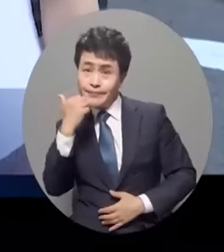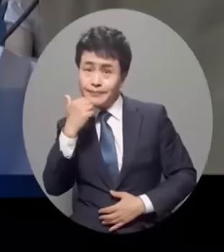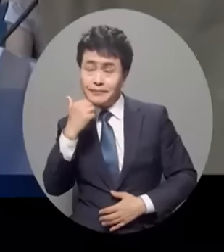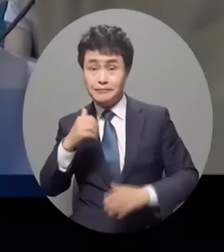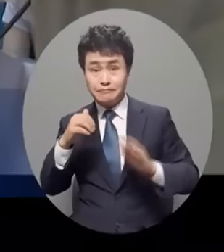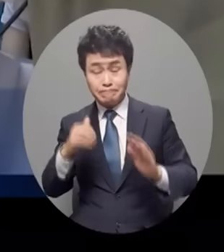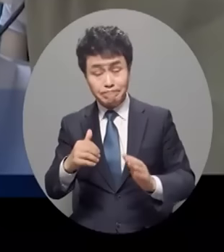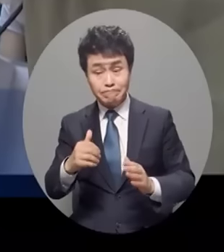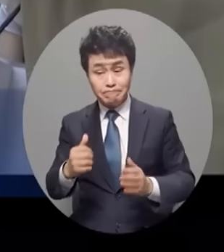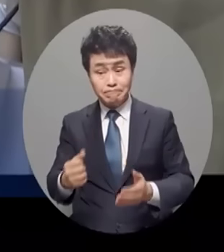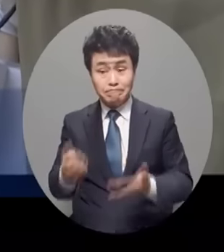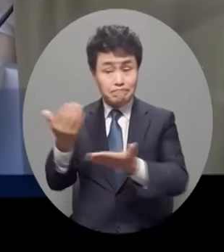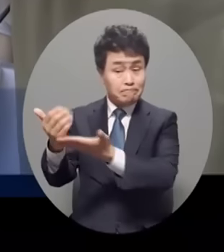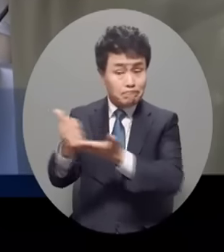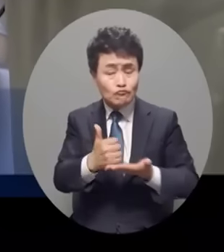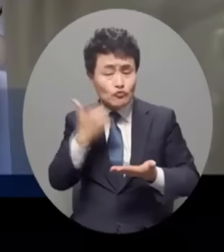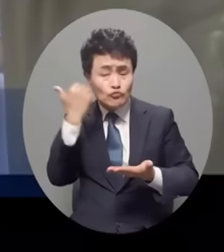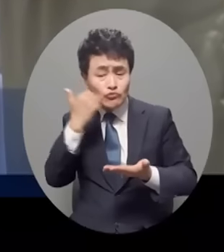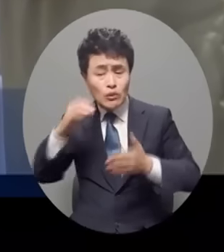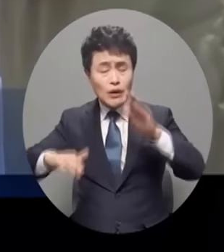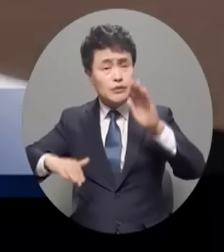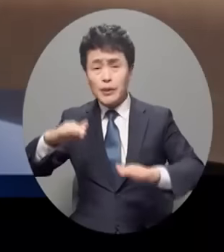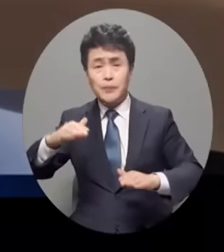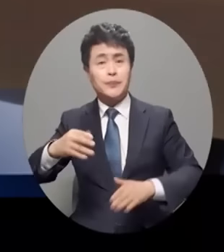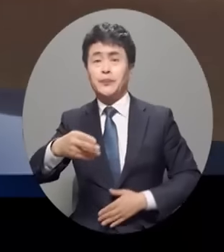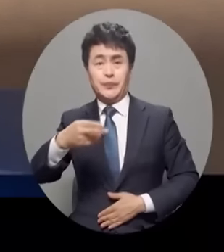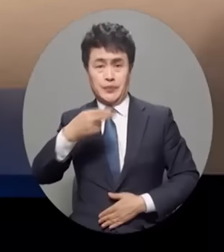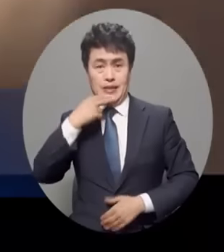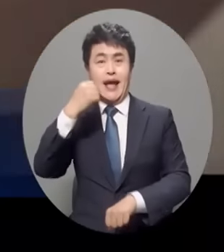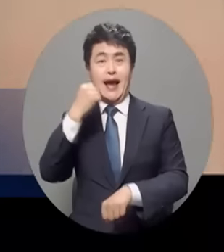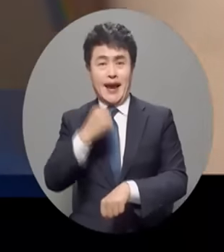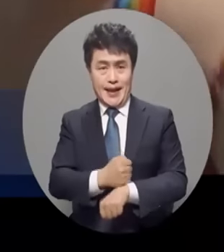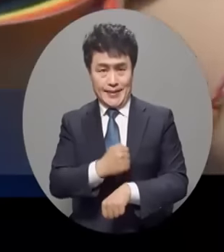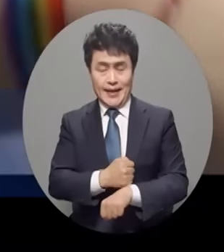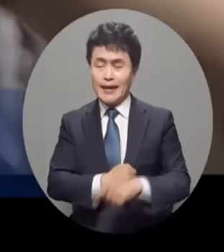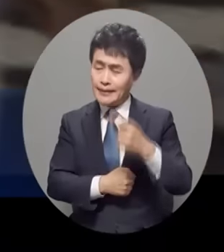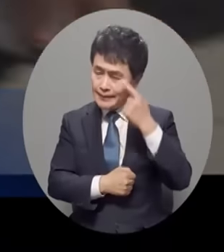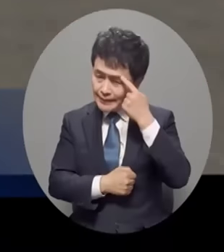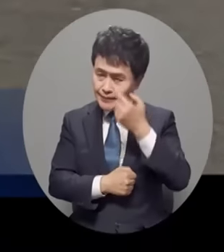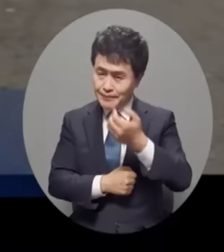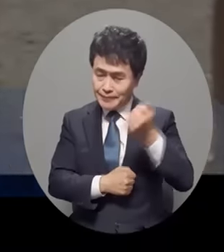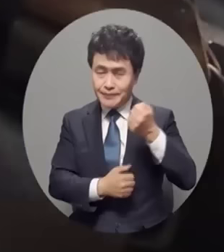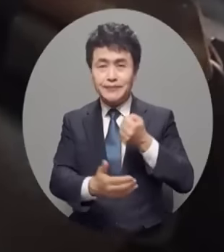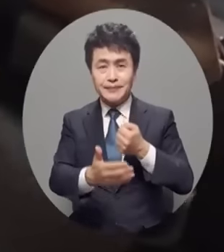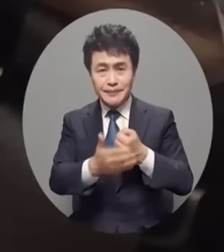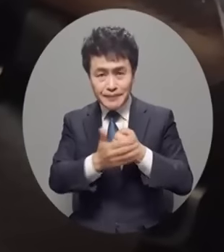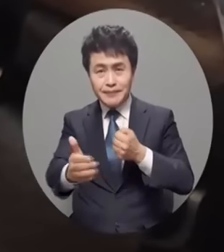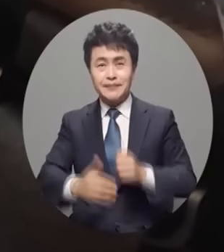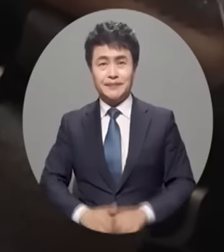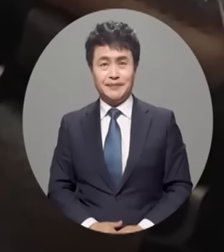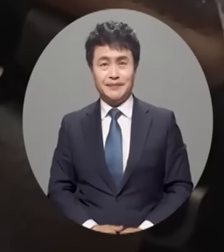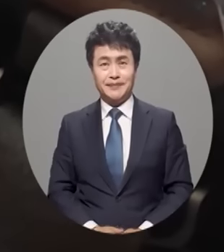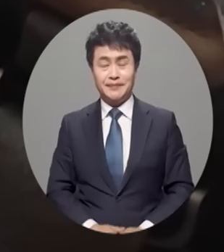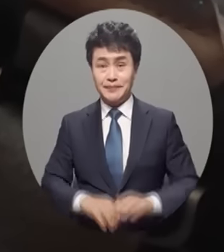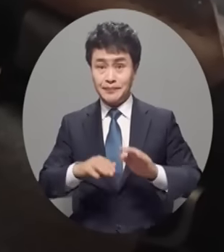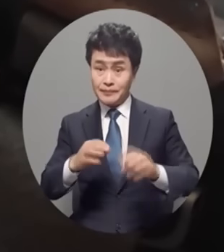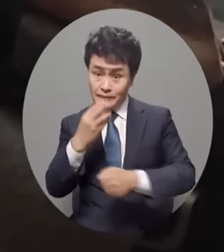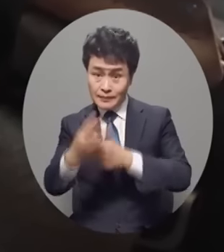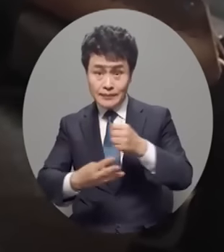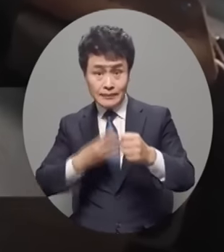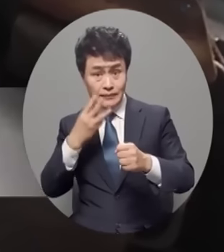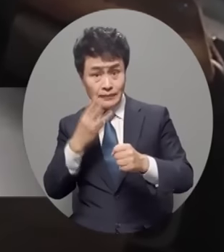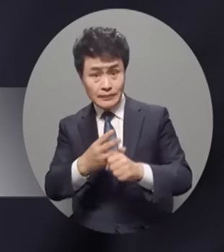한다, 어떤 사람도 차별받지 않아야 된다라는 그런 생각을 갖고 있기 때문에. 3년을 다툰